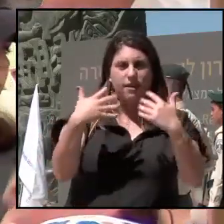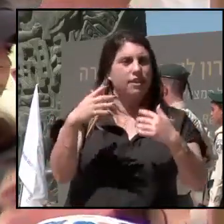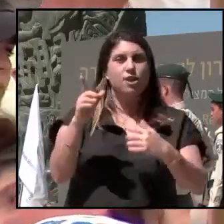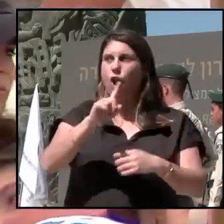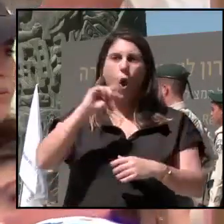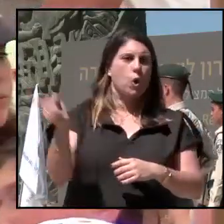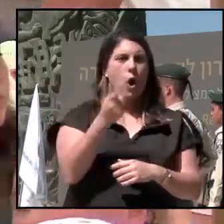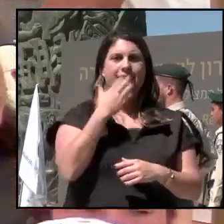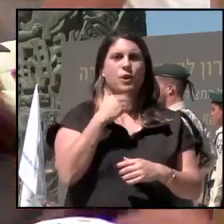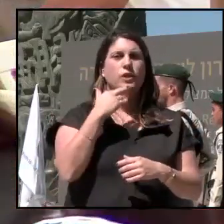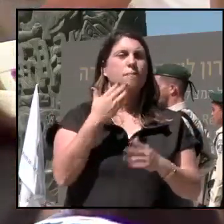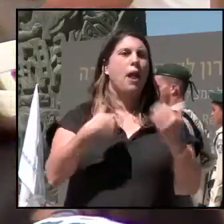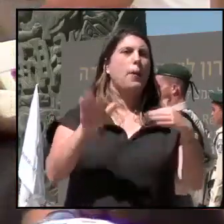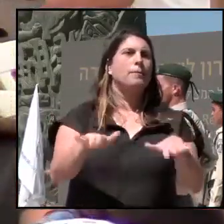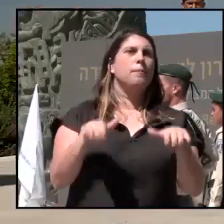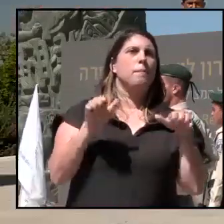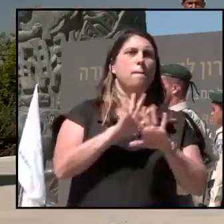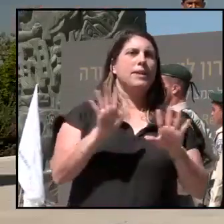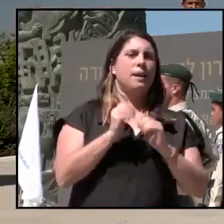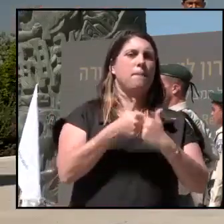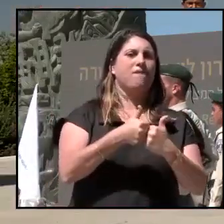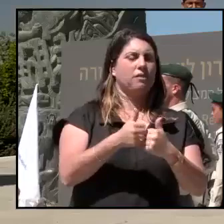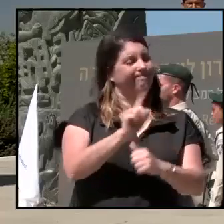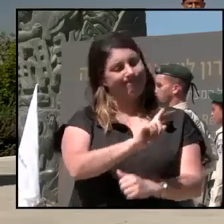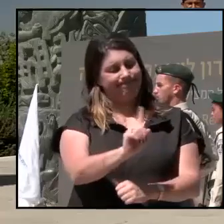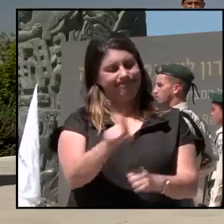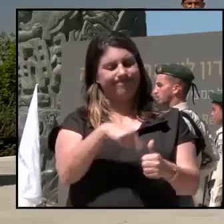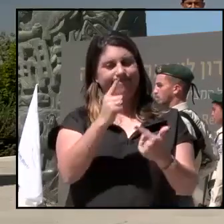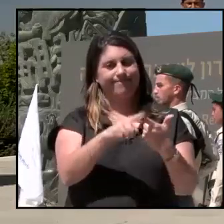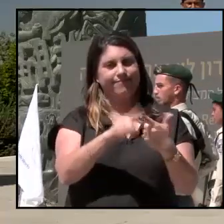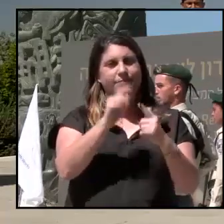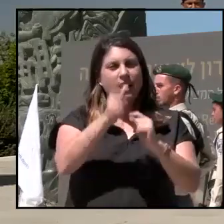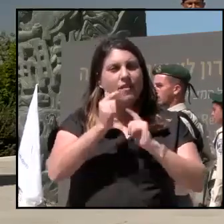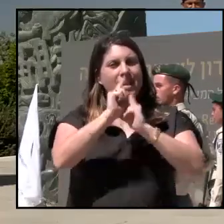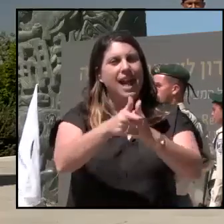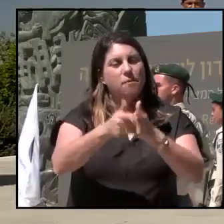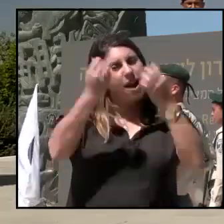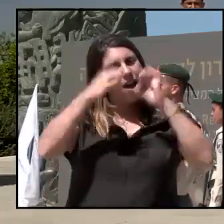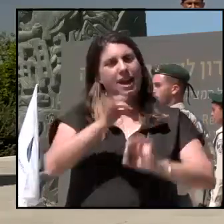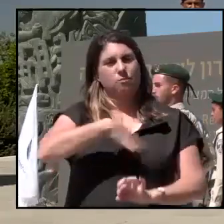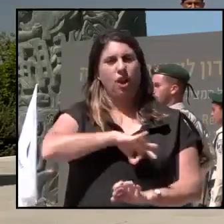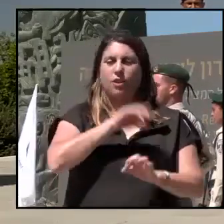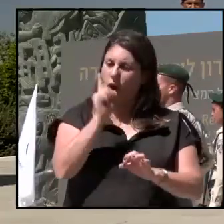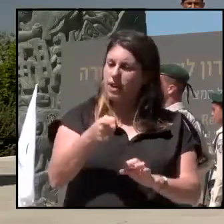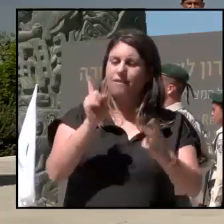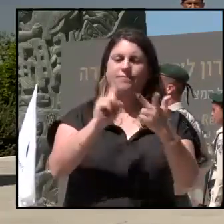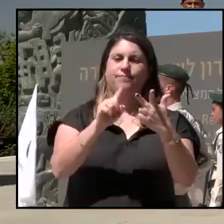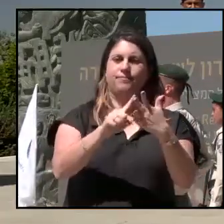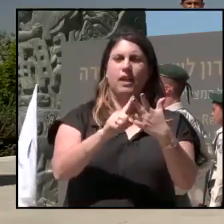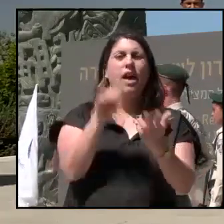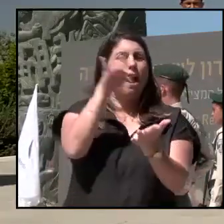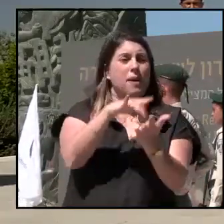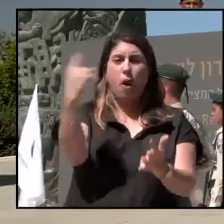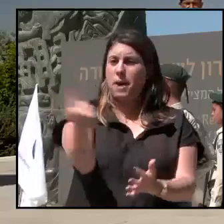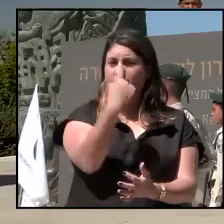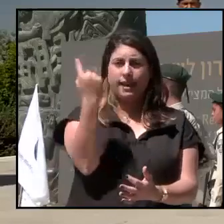כל היהודים הלכו ללא מאבק אל מותם. שנית, אנחנו חייבים להילחם על ערכינו. שלישית, המקום